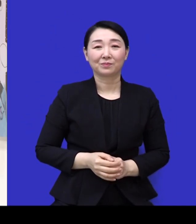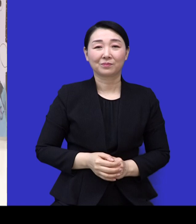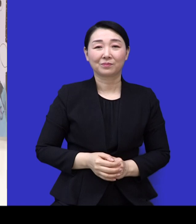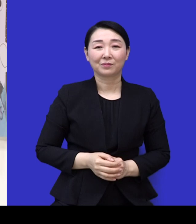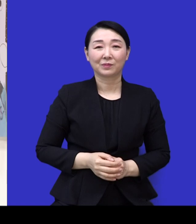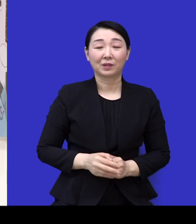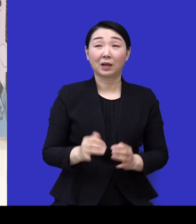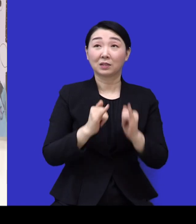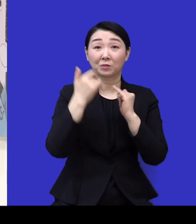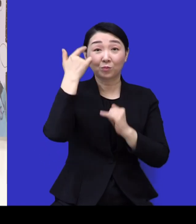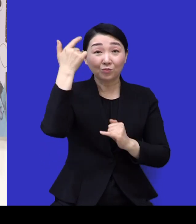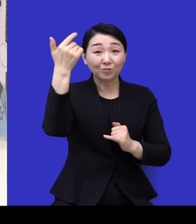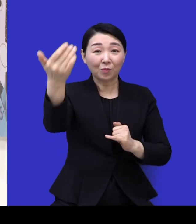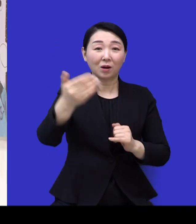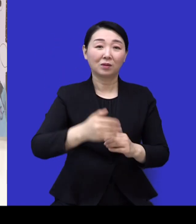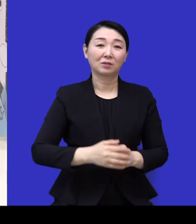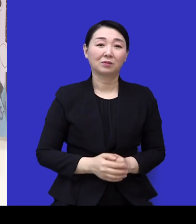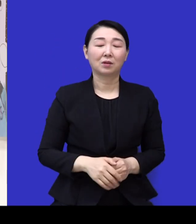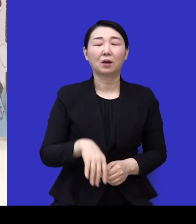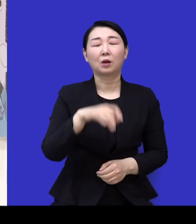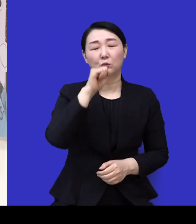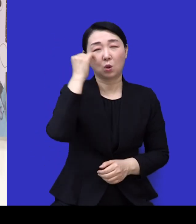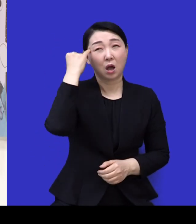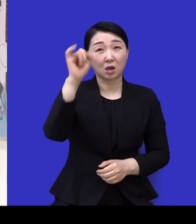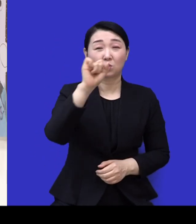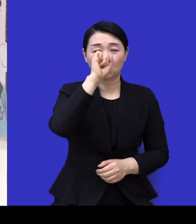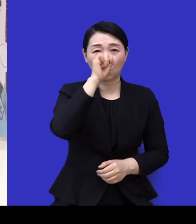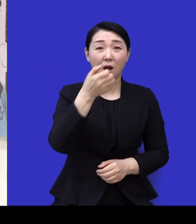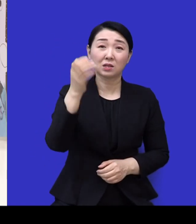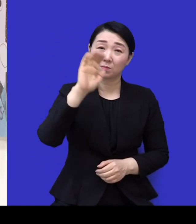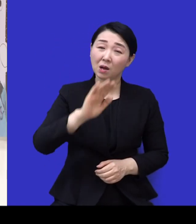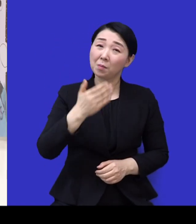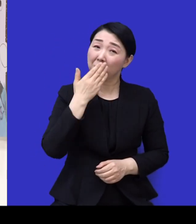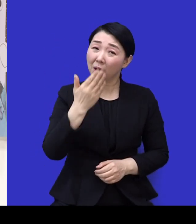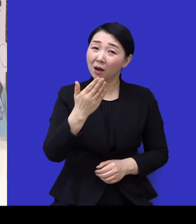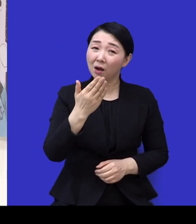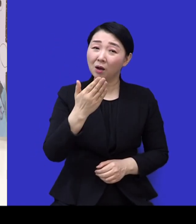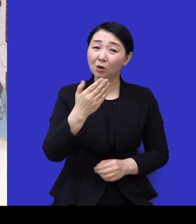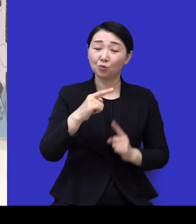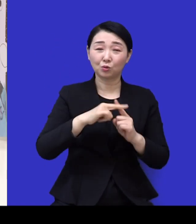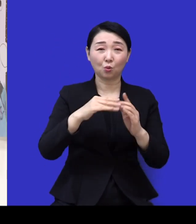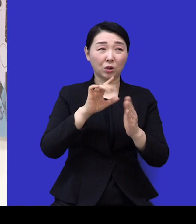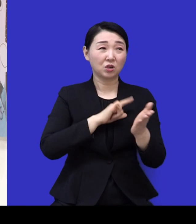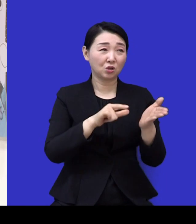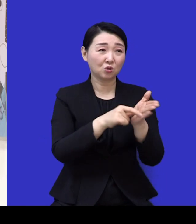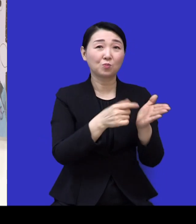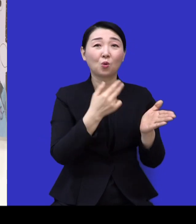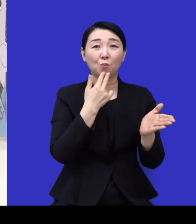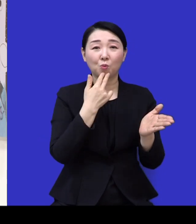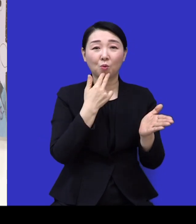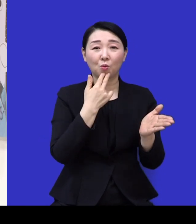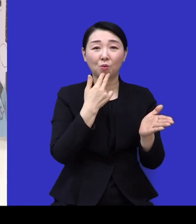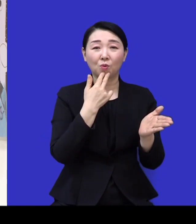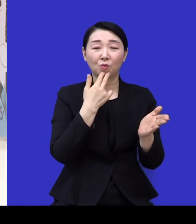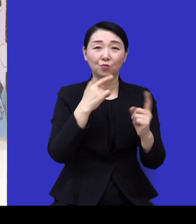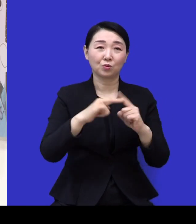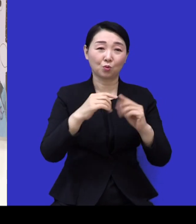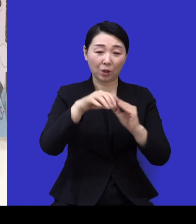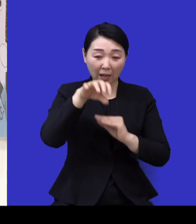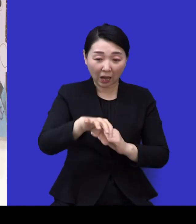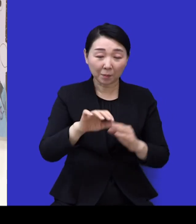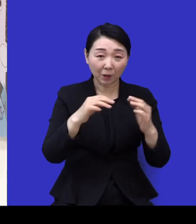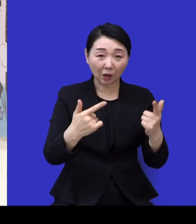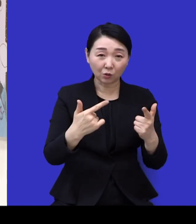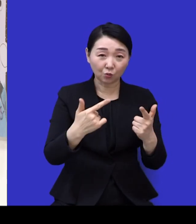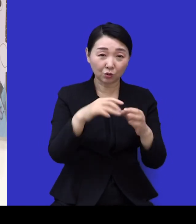분한테 여쭤보니까 야, 너무 좋은데 야, 그게 되겠냐고. 네. 아니, 우리 교회 이름도 안 들어가고 예, 예. 우리 교회 앞도 아니고